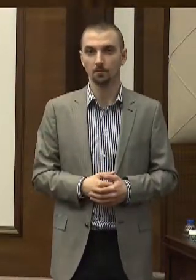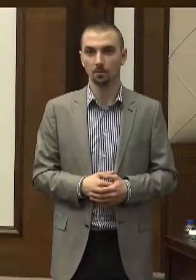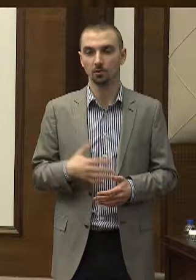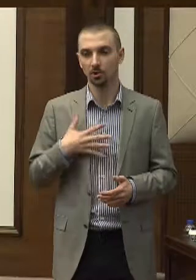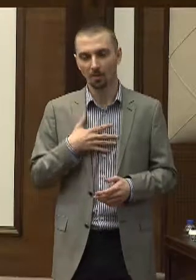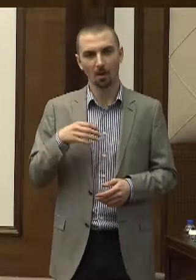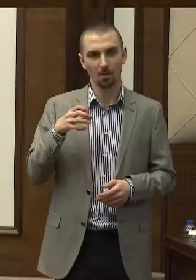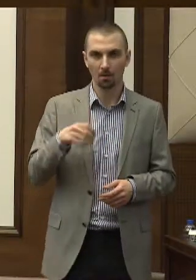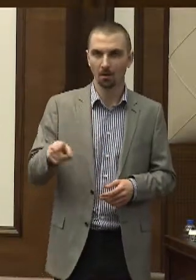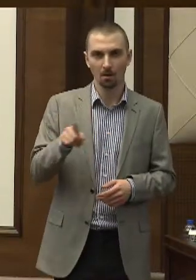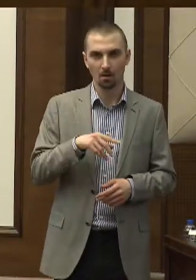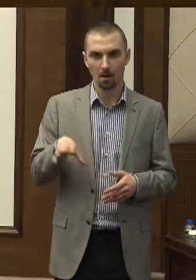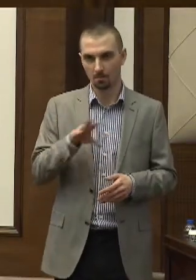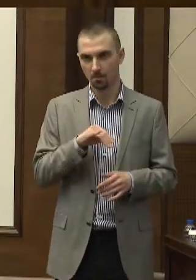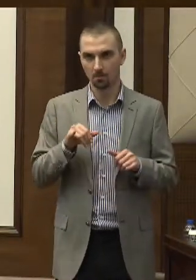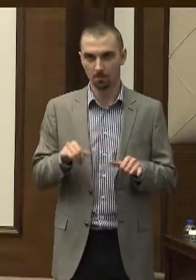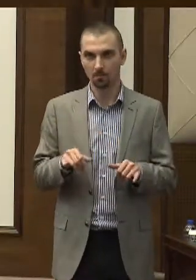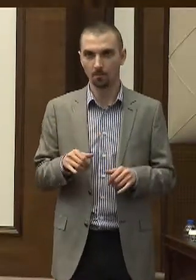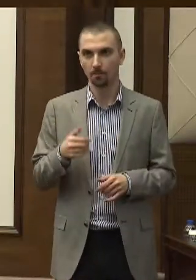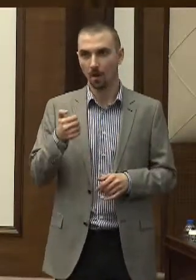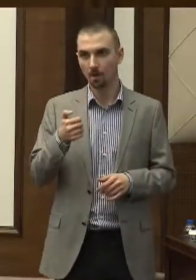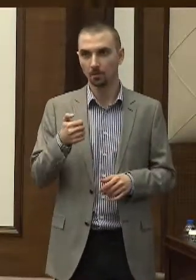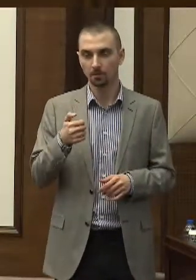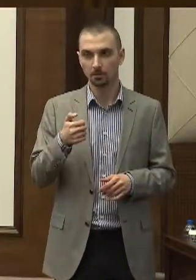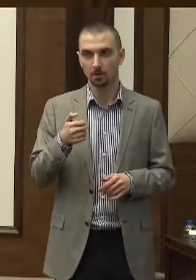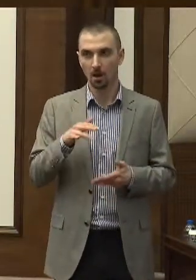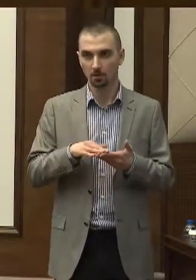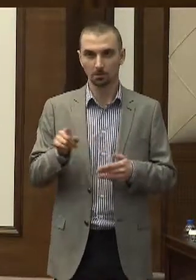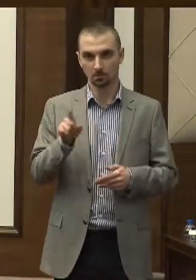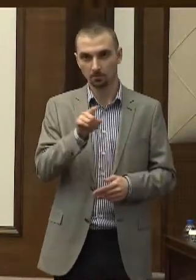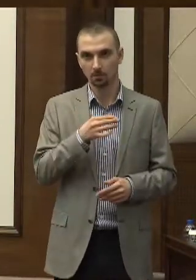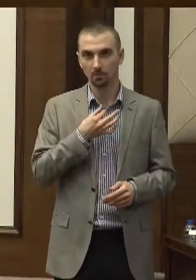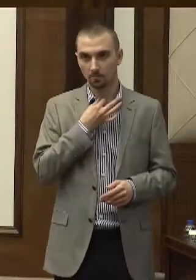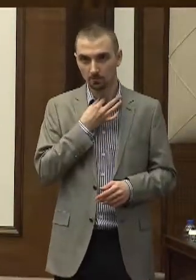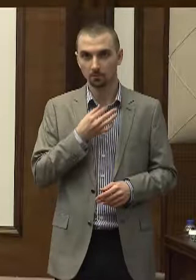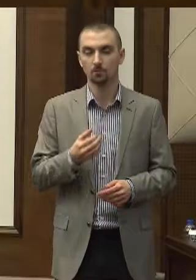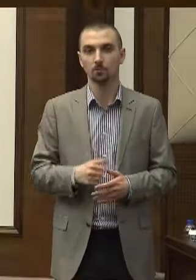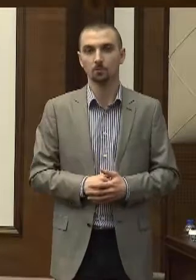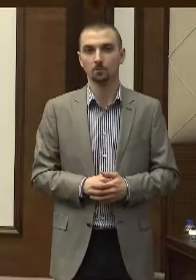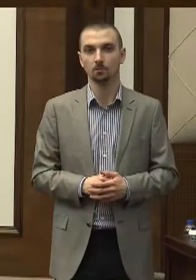CHP, AK Parti diye ayırmıyorum. Ben sadece 6 tane meclis üyesi arkadaşımdan bahsediyorum. Lütfen